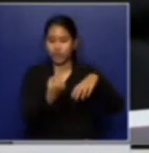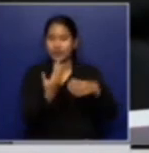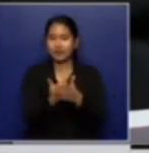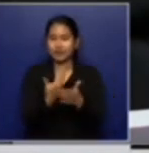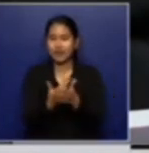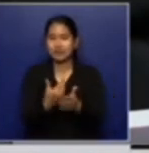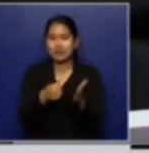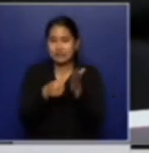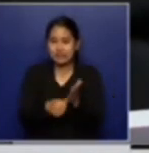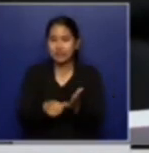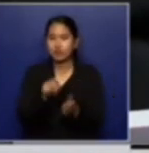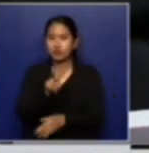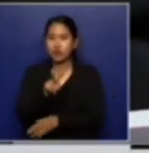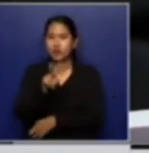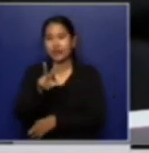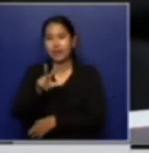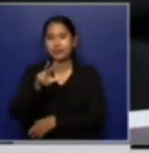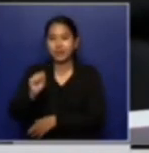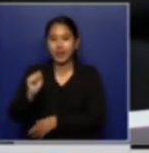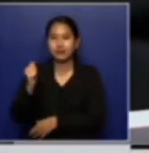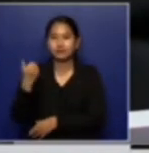าทต่อหนี้ที่เกิดขึ้น